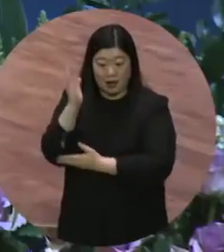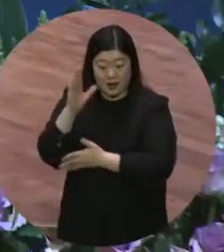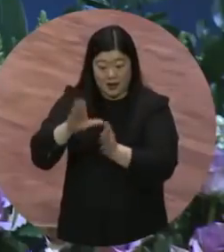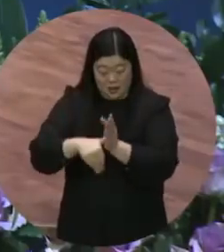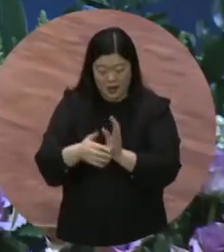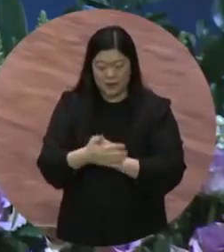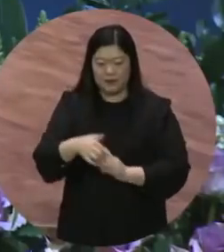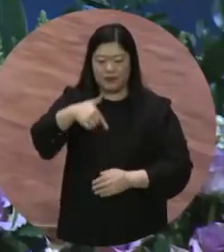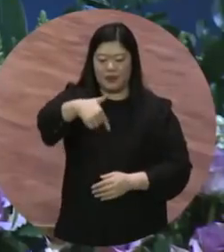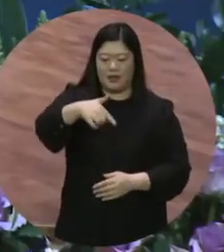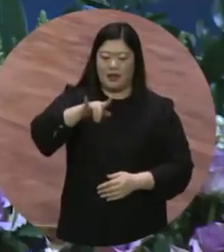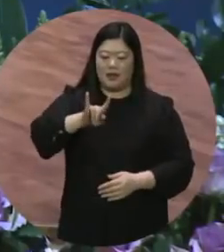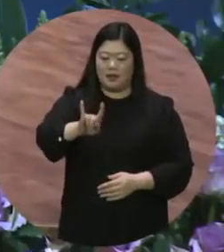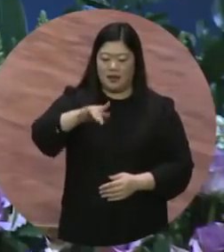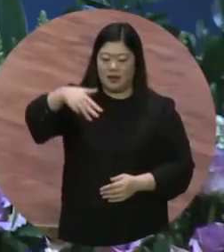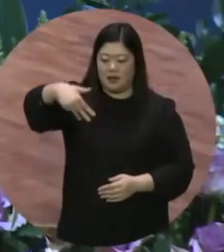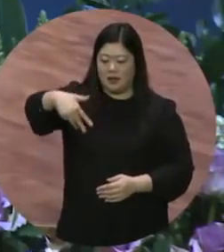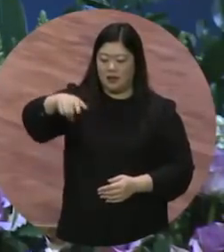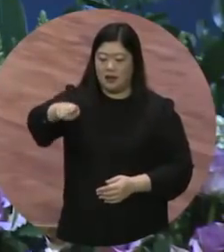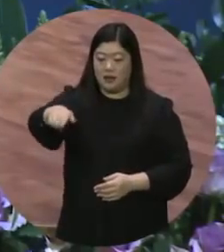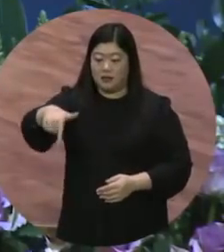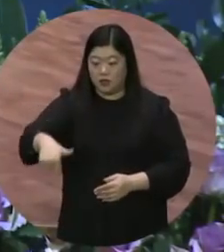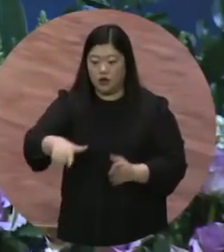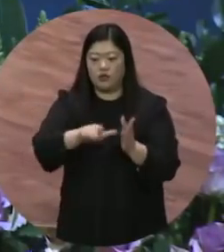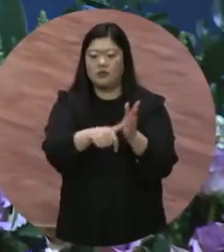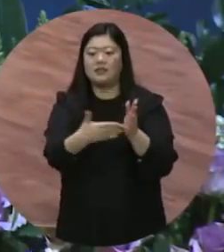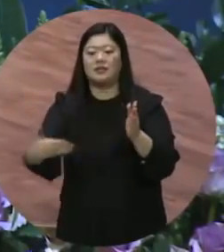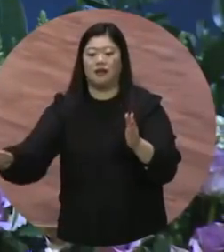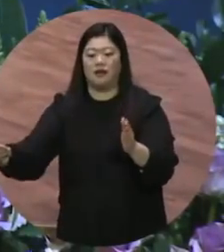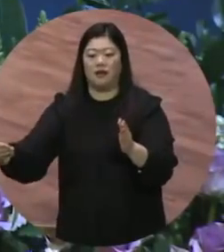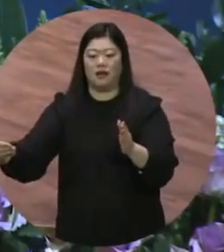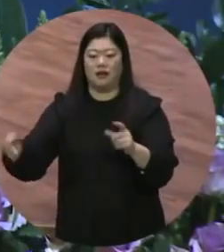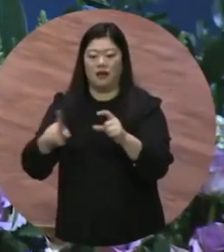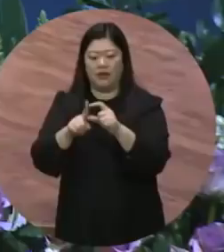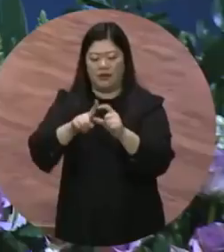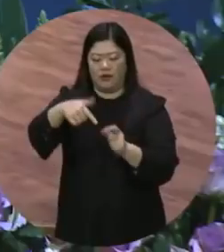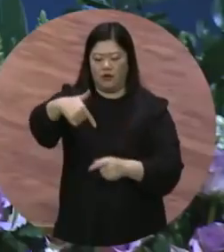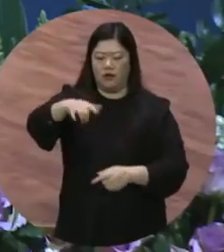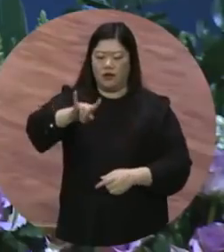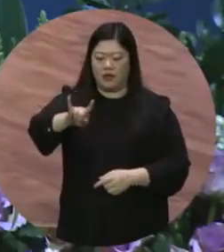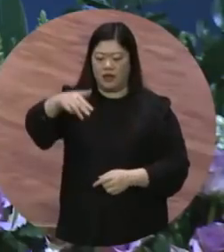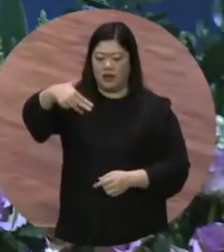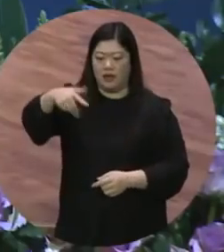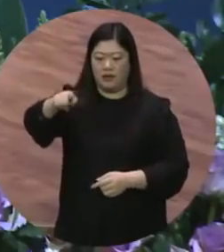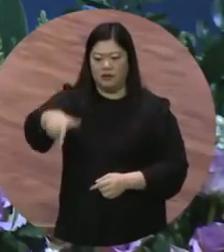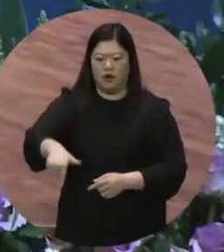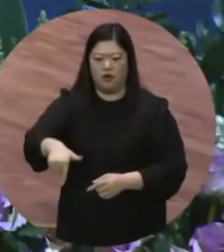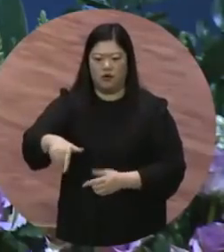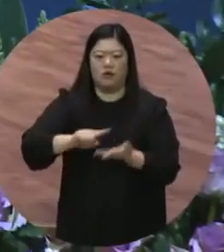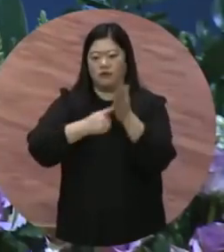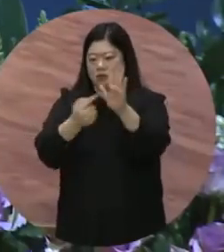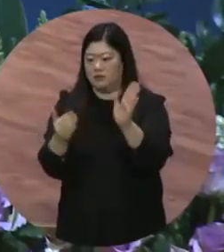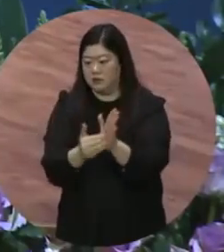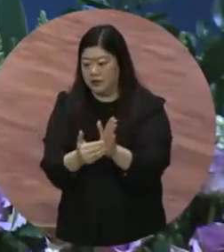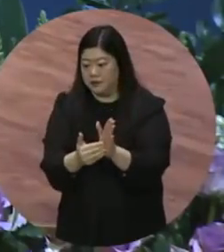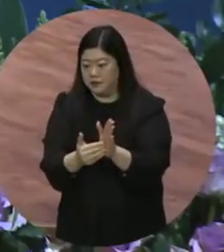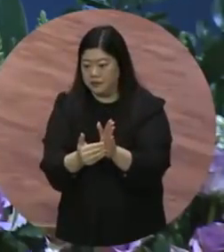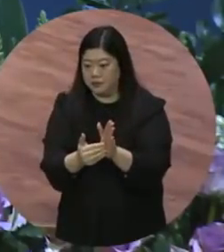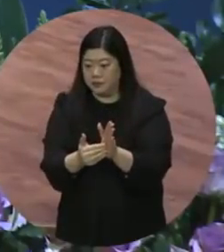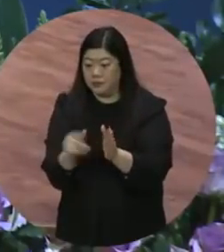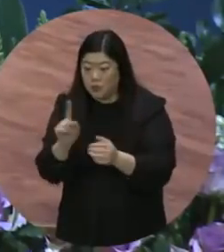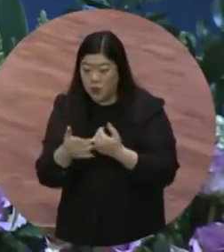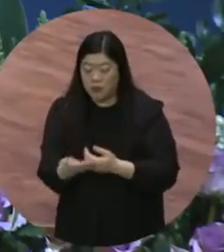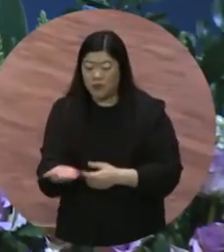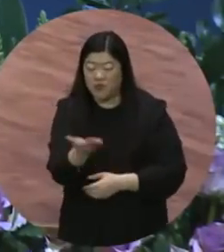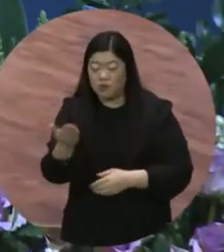개척시대다. 개척자의 마음으로 내가 도전하겠다. 그렇다면 모든 교육자, 중직자, 성도들은 개척자의